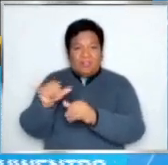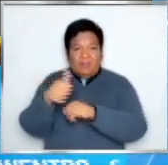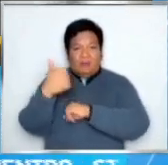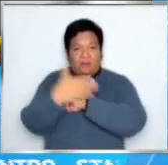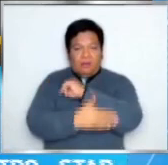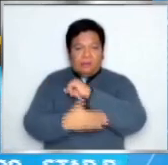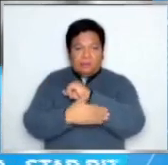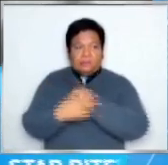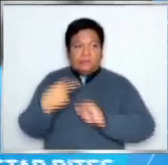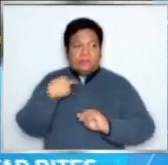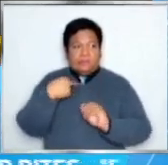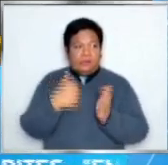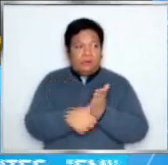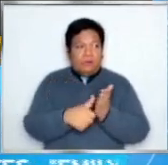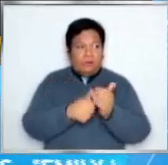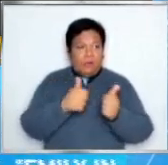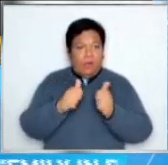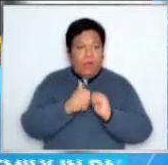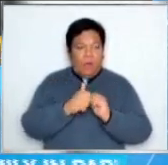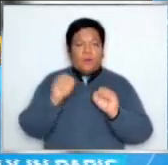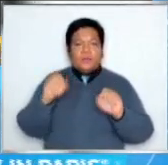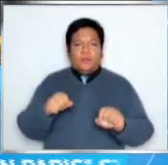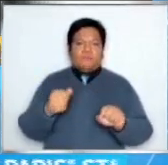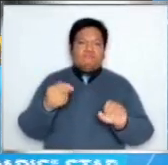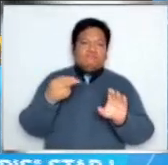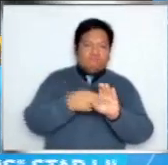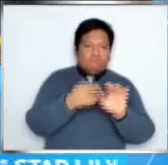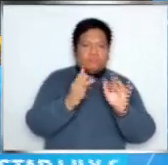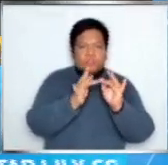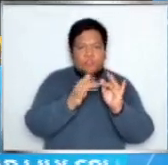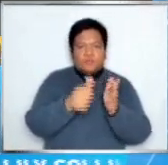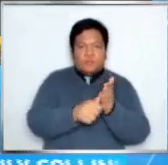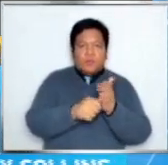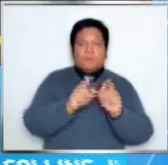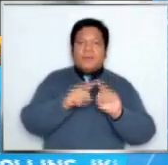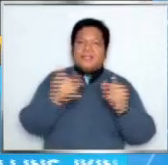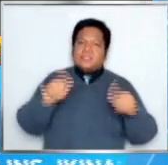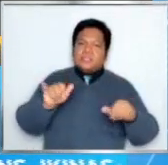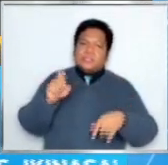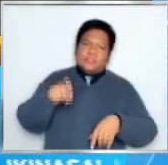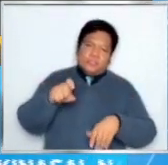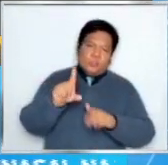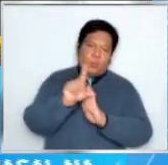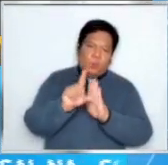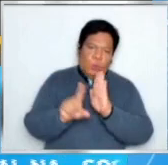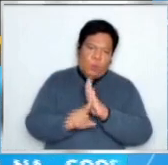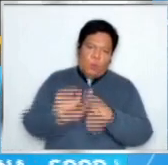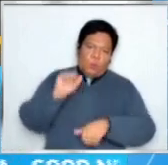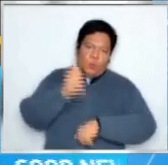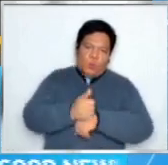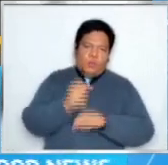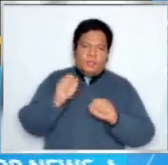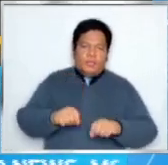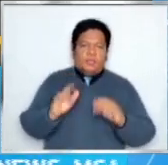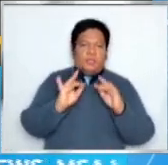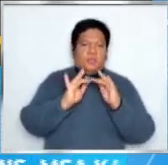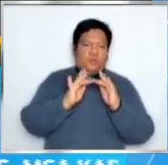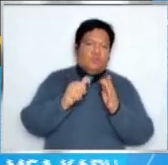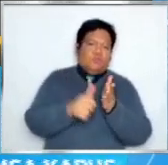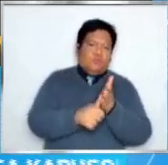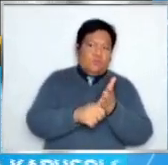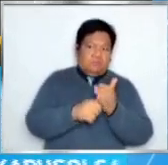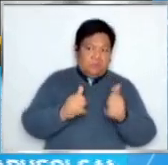na. Pero piniliwanag ni Guanzo na kailangan pa ng batas para sa internet voting, kaya hindi pa ito magagamit para sa